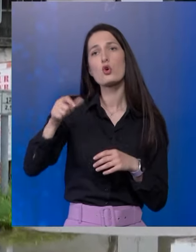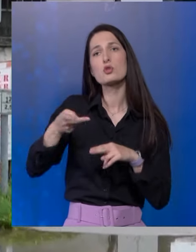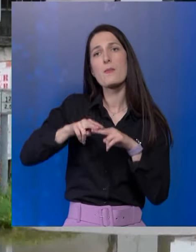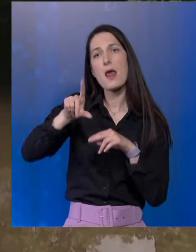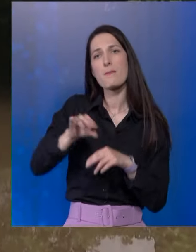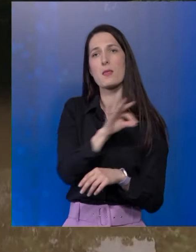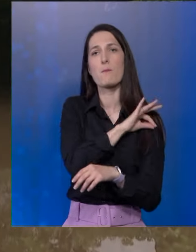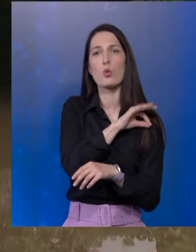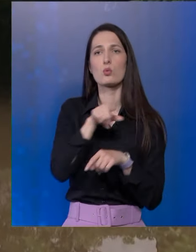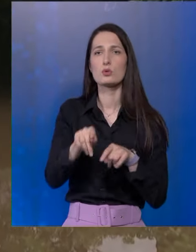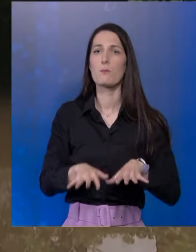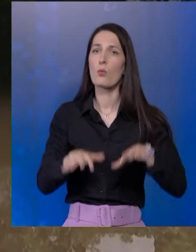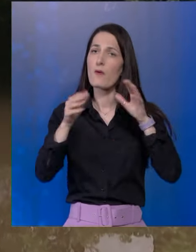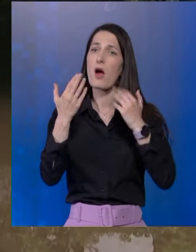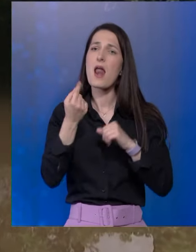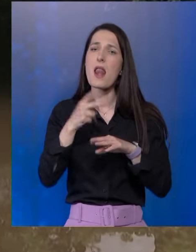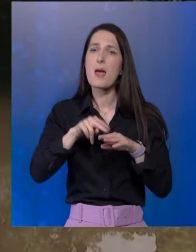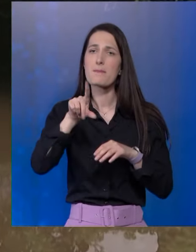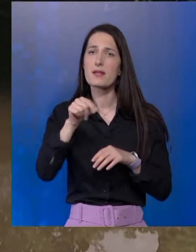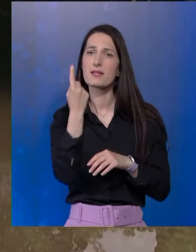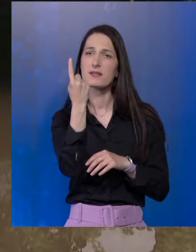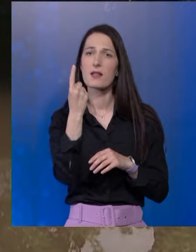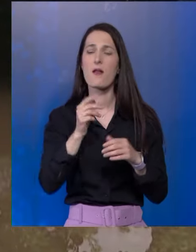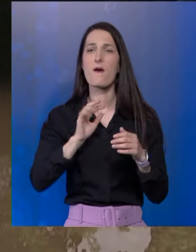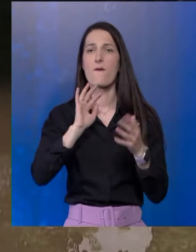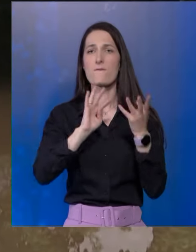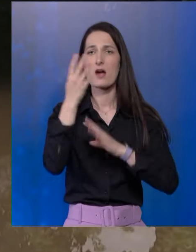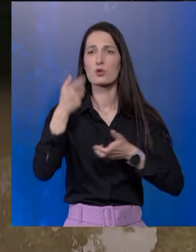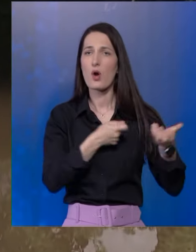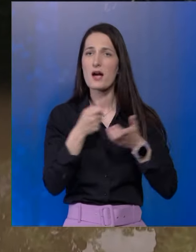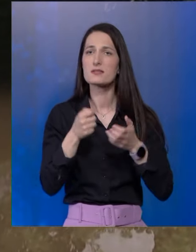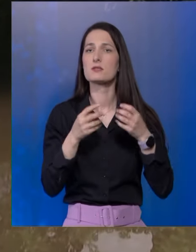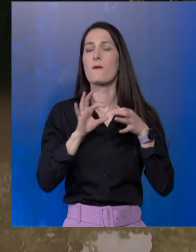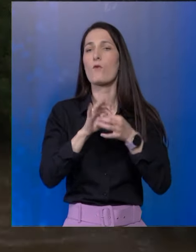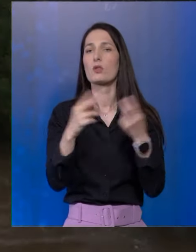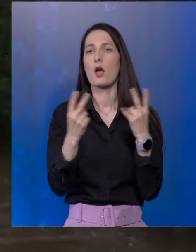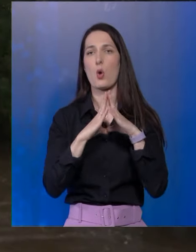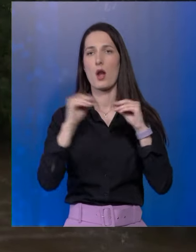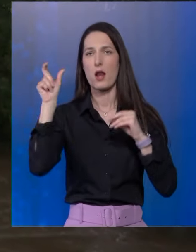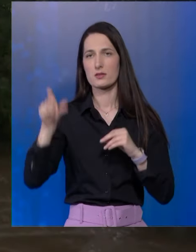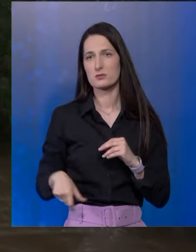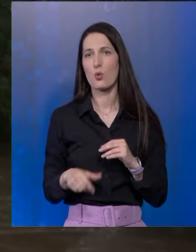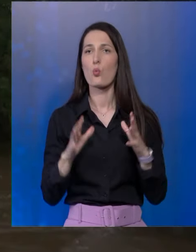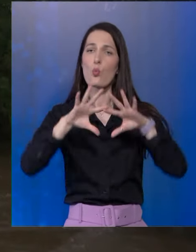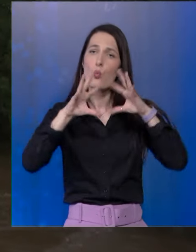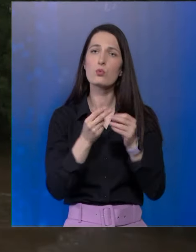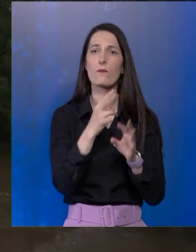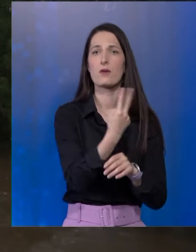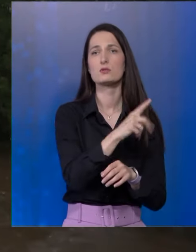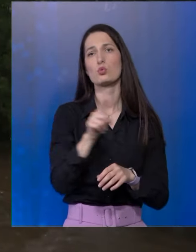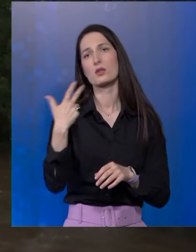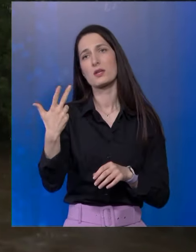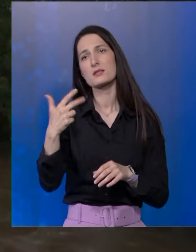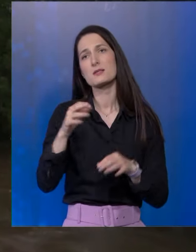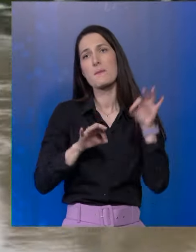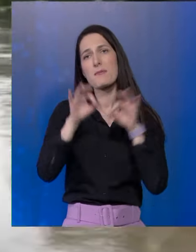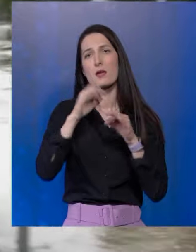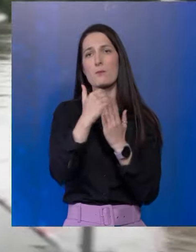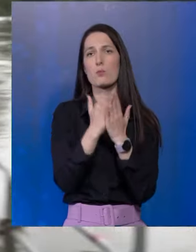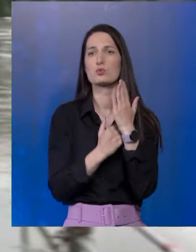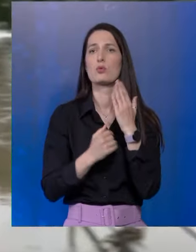1 vatrogasac se vodi kao nestao. Ukupno oko 20 do 30 mjernih postaja u Južnoj Njemačkoj pokazalo je izrazito visoke